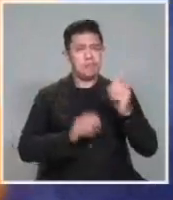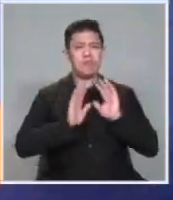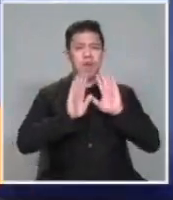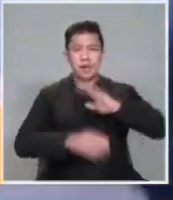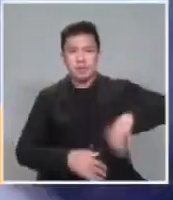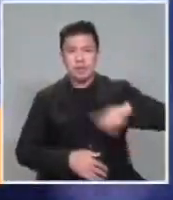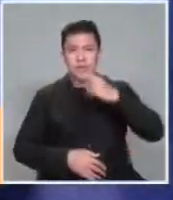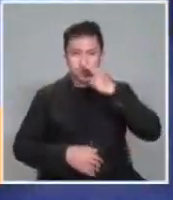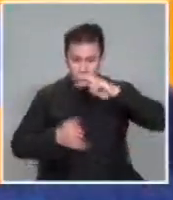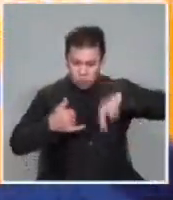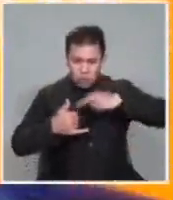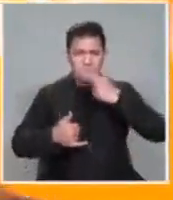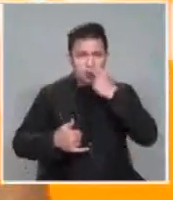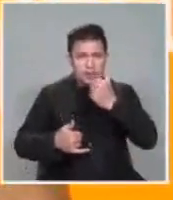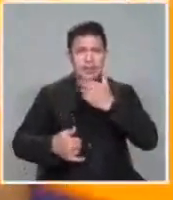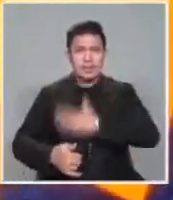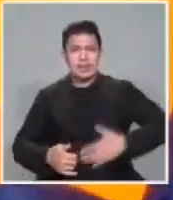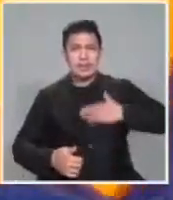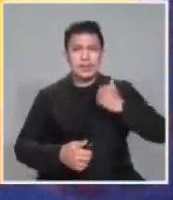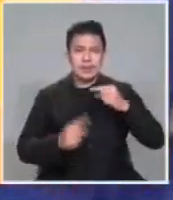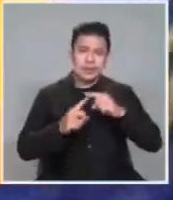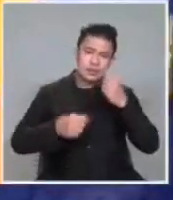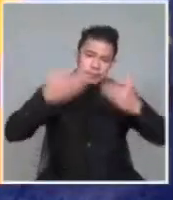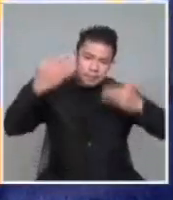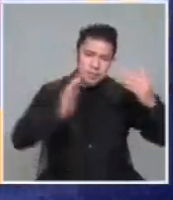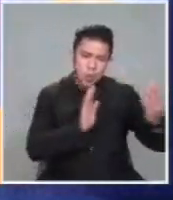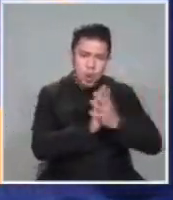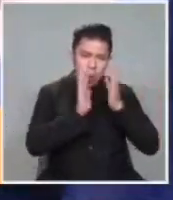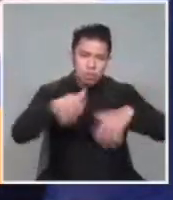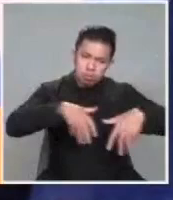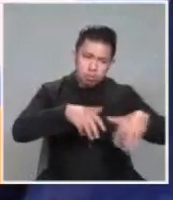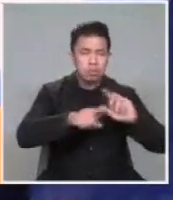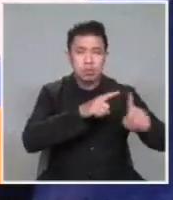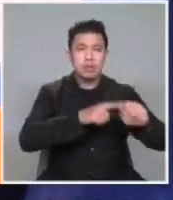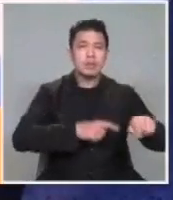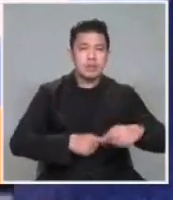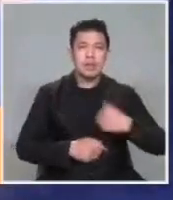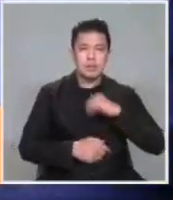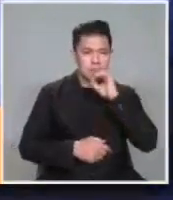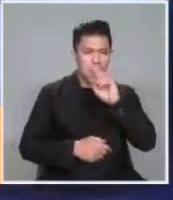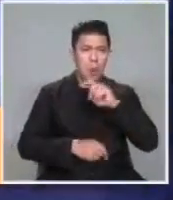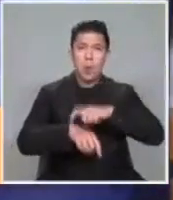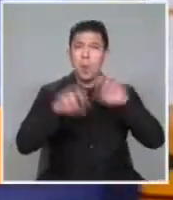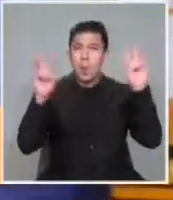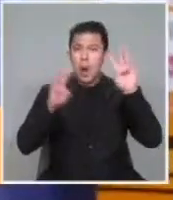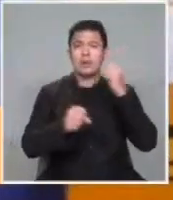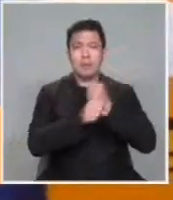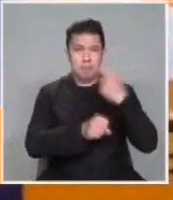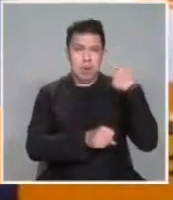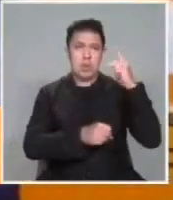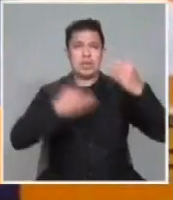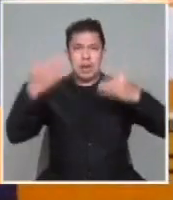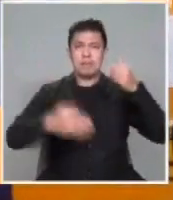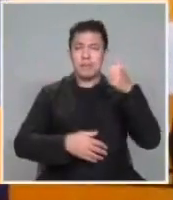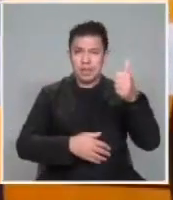นตระหนักถึงการดูแลสุขภาพในกรณีที่จะต้องทำกิจกรรมกับผู้คนจำนวนมากพร้อมกับบอกนะคะว่าเอาเวลาว่างไปทำกิจกรรมที่เป็น